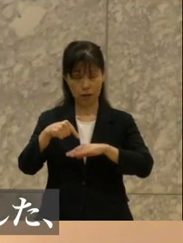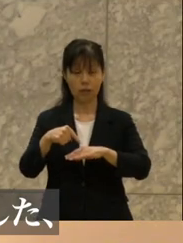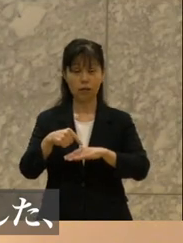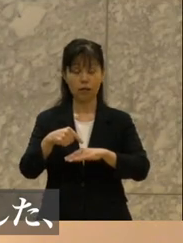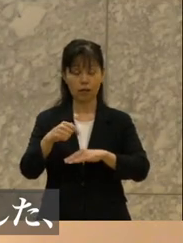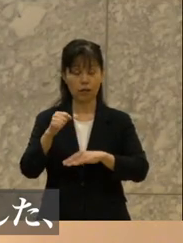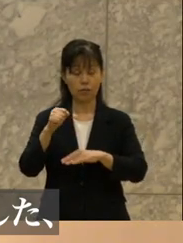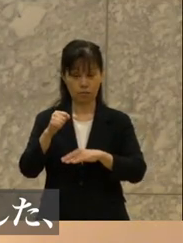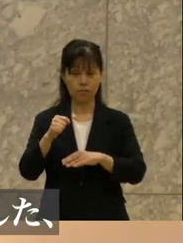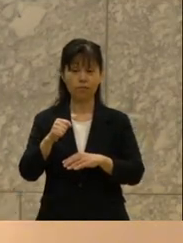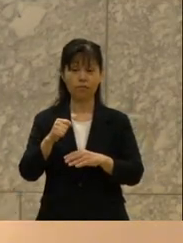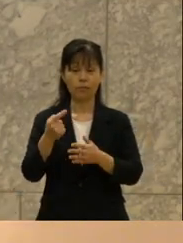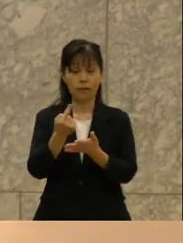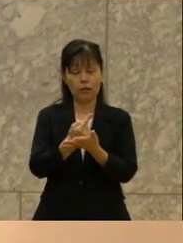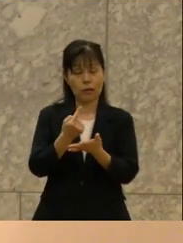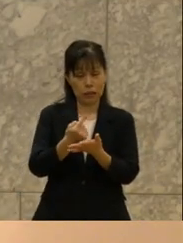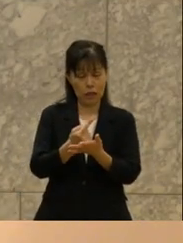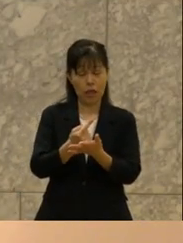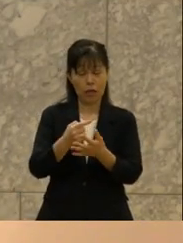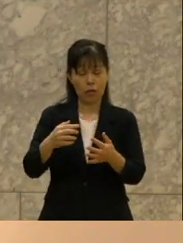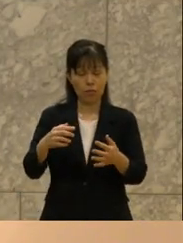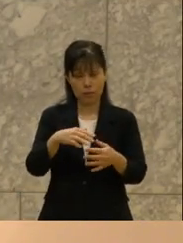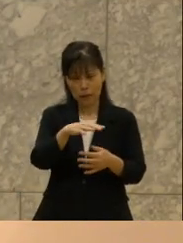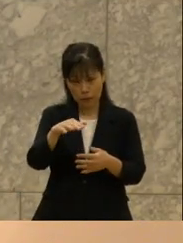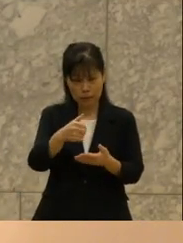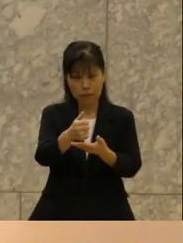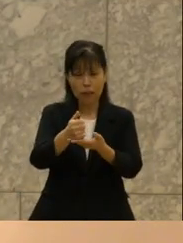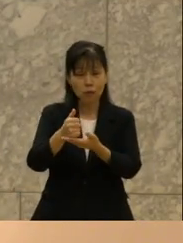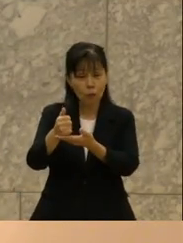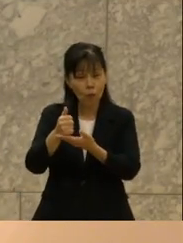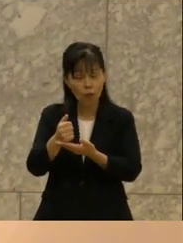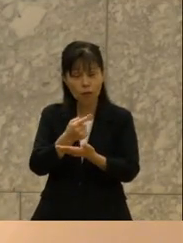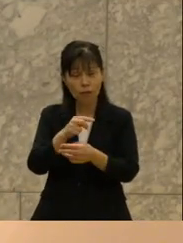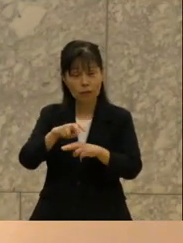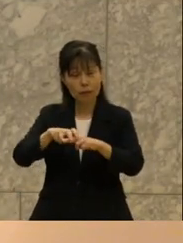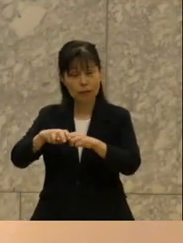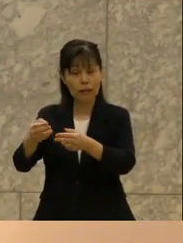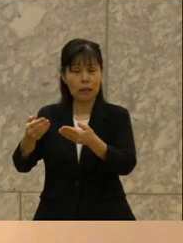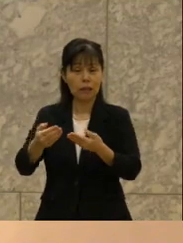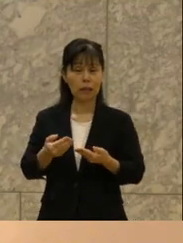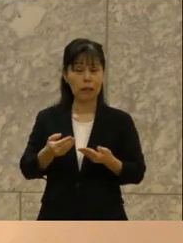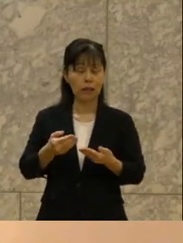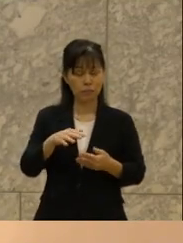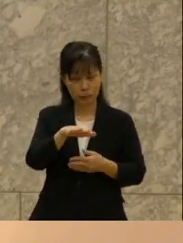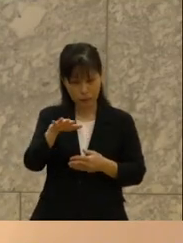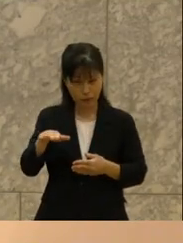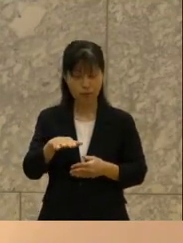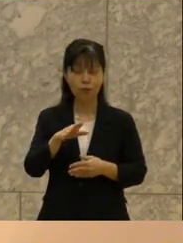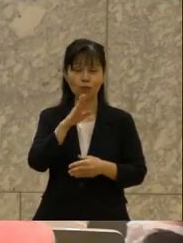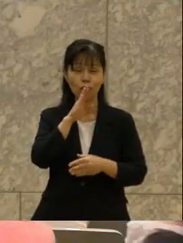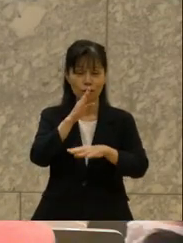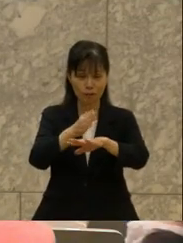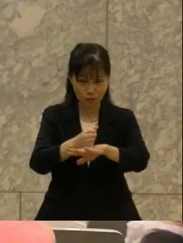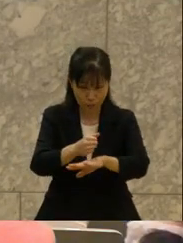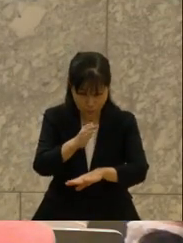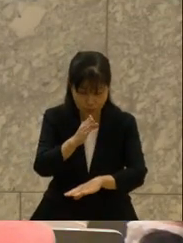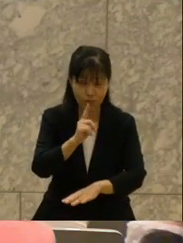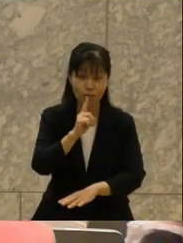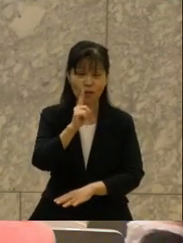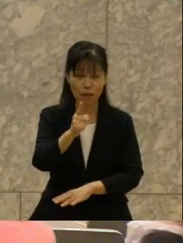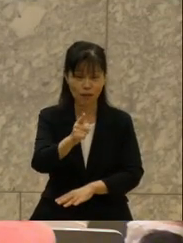大いに盛り上げていただきました全てのゲストの皆様にこの場を借りて感謝申し上げますありがとうございました